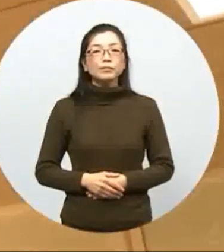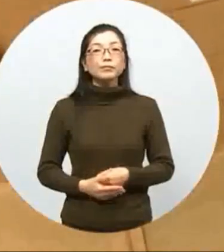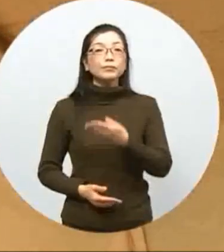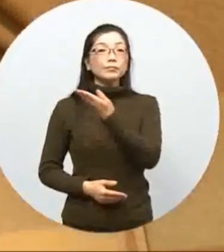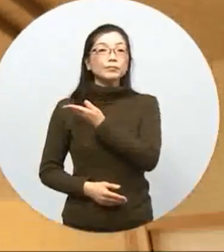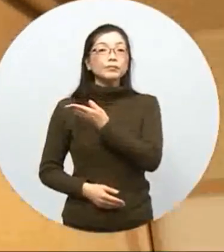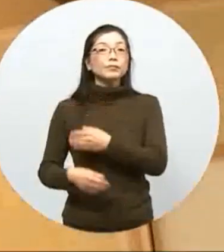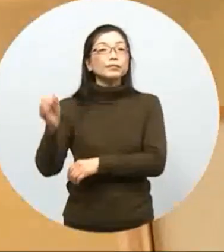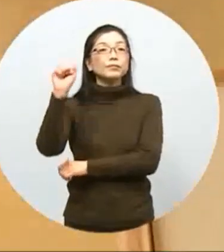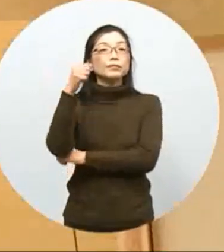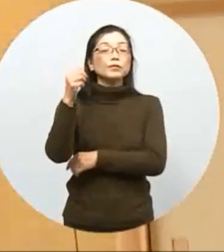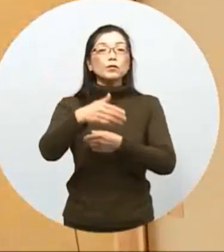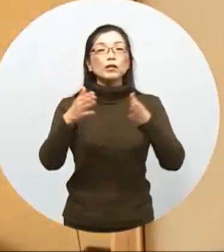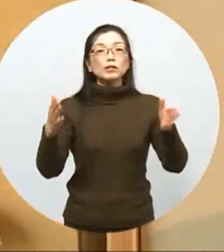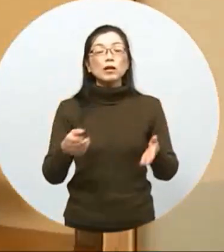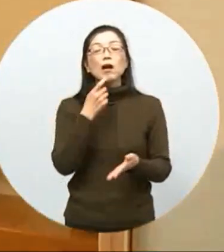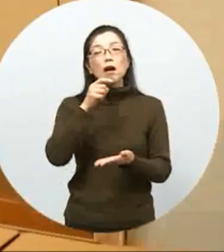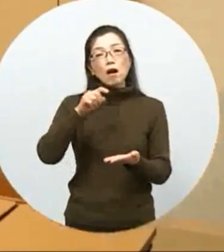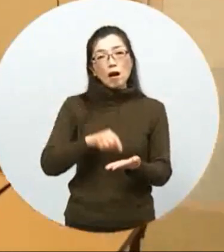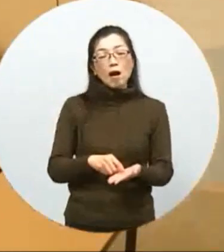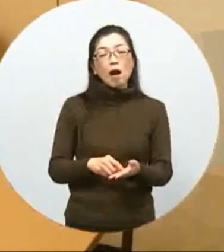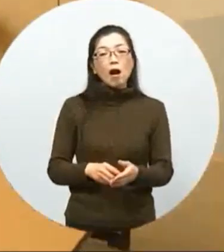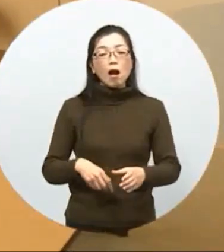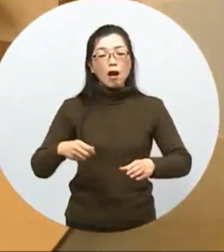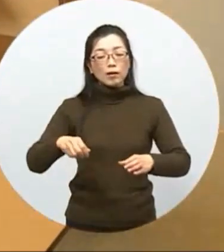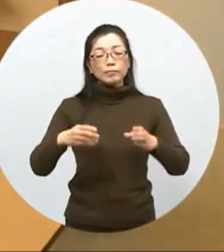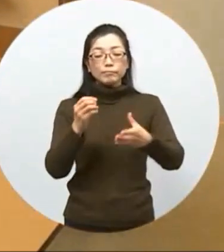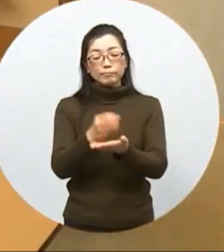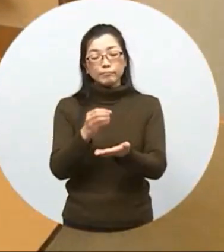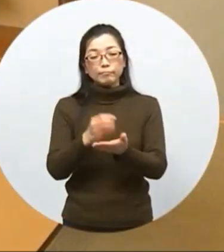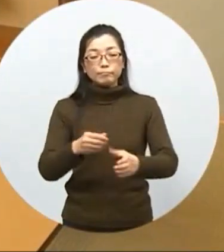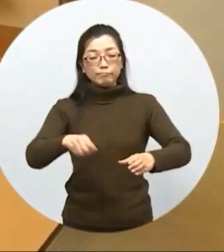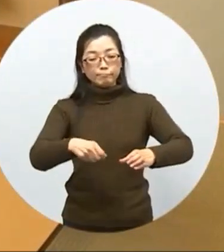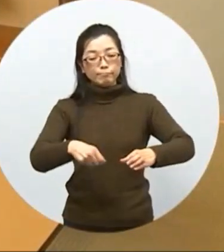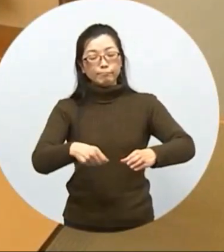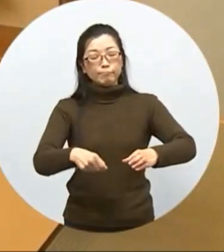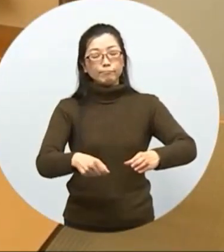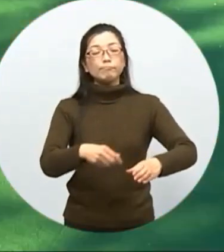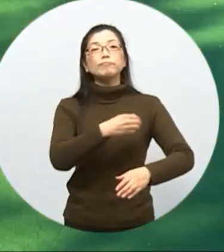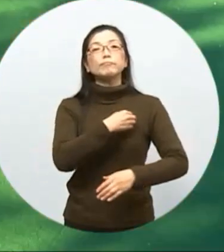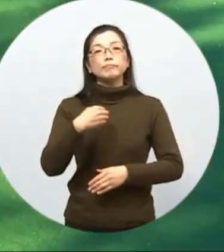こちらの和室は簡易的な茶室としても使えます。